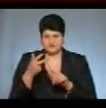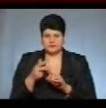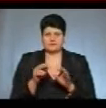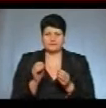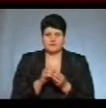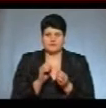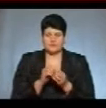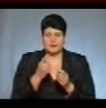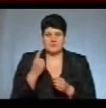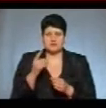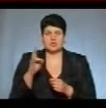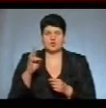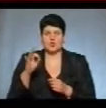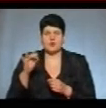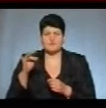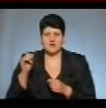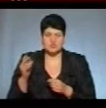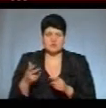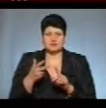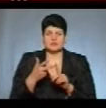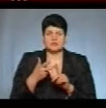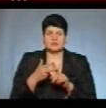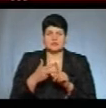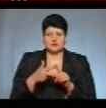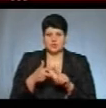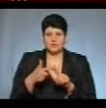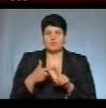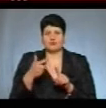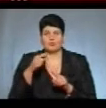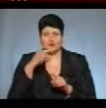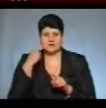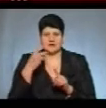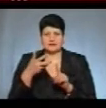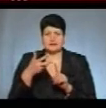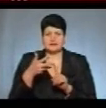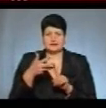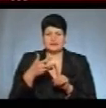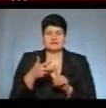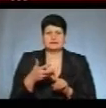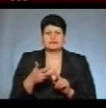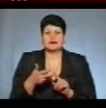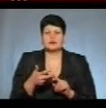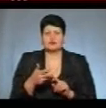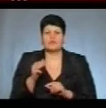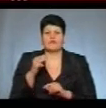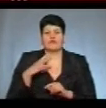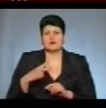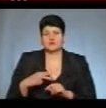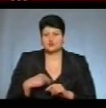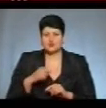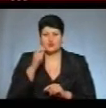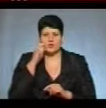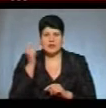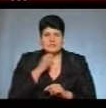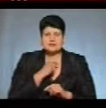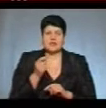На першому місці норвежець Йоханнес Кінгнесбьо, на другому – росіянин Олександр Логінов і на третьому – француз Мартен Фуркат. Українські